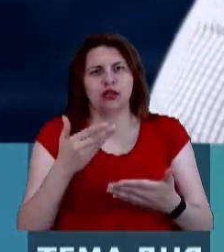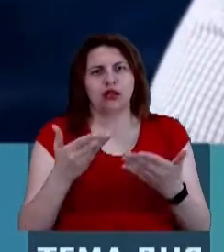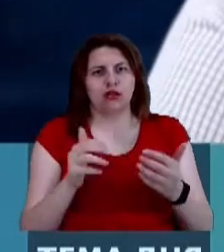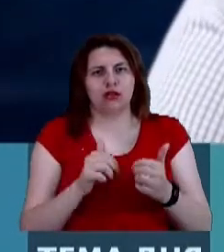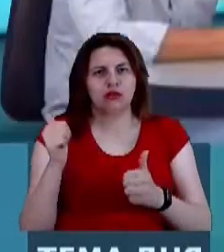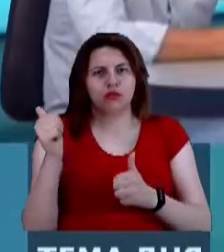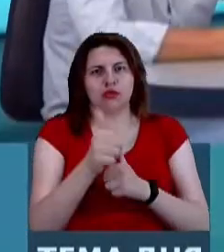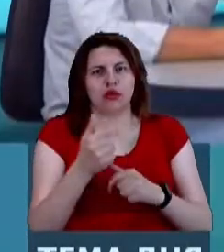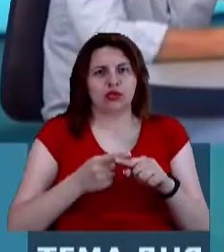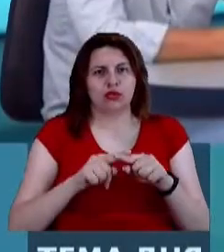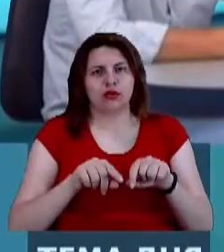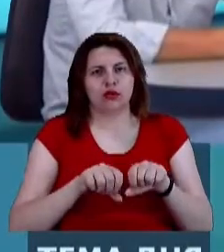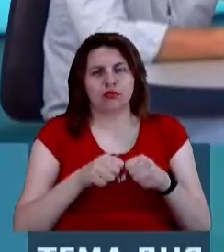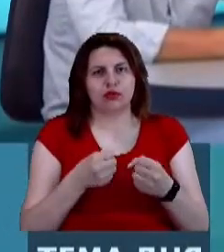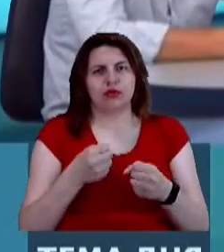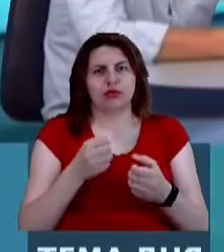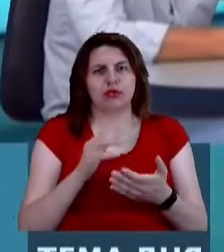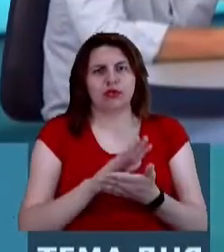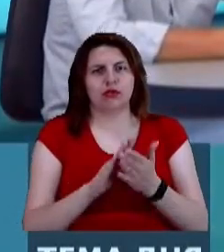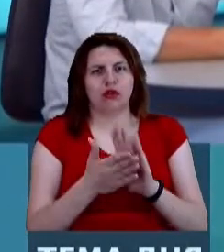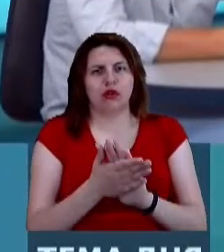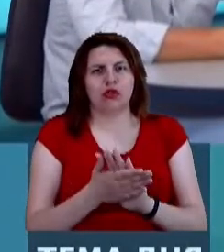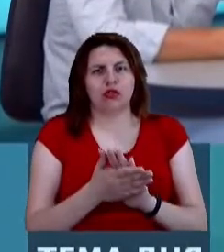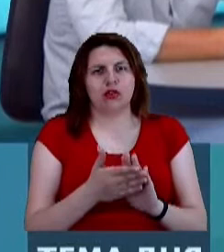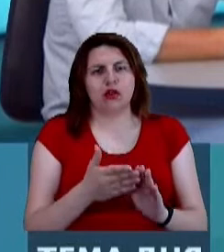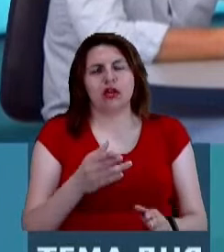цю ситуацію, і безумовно держава тут повинна